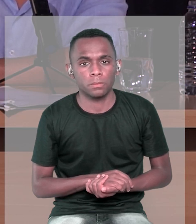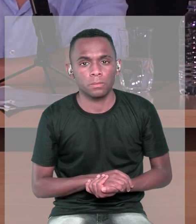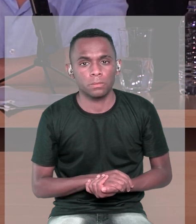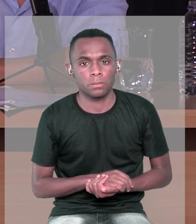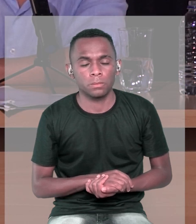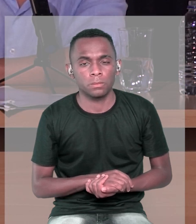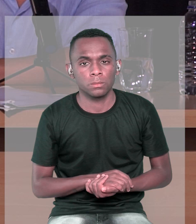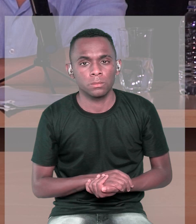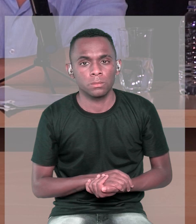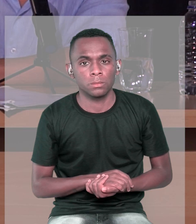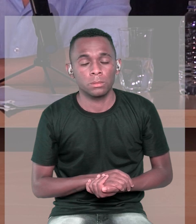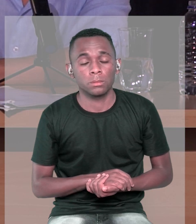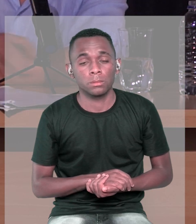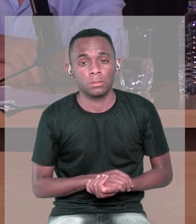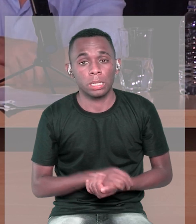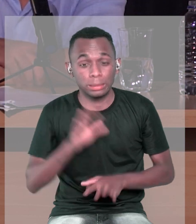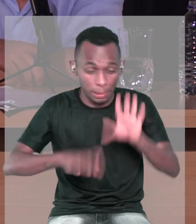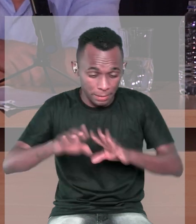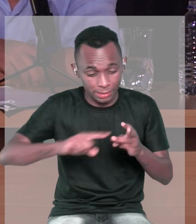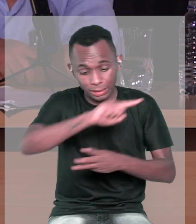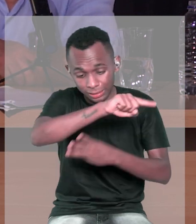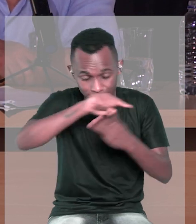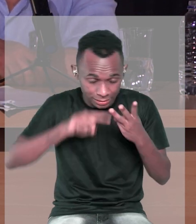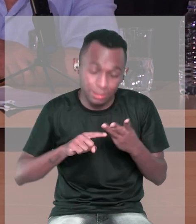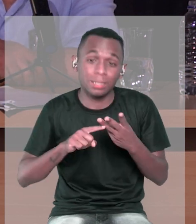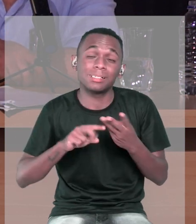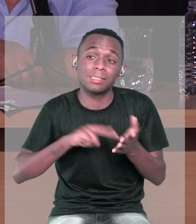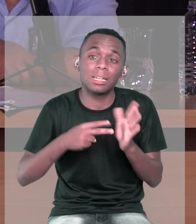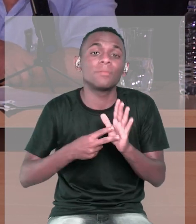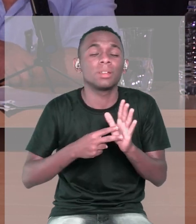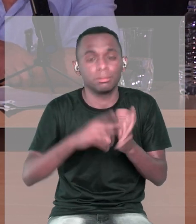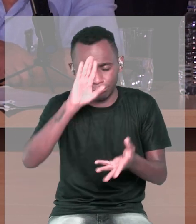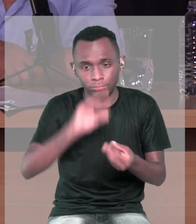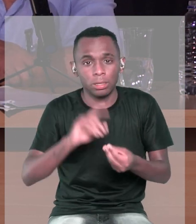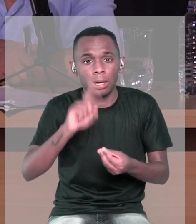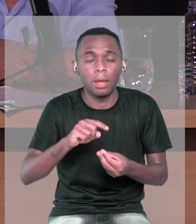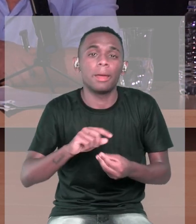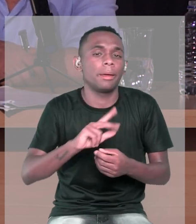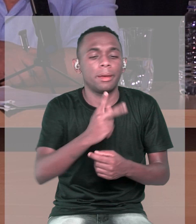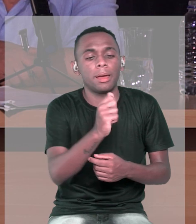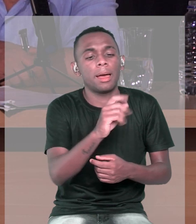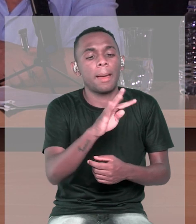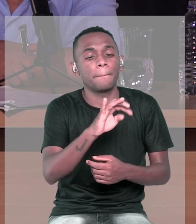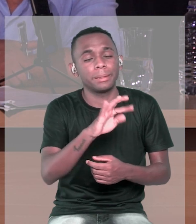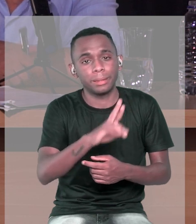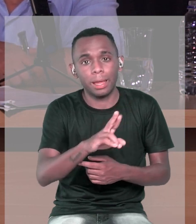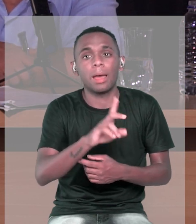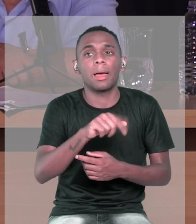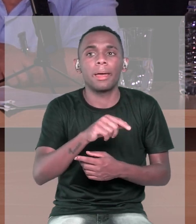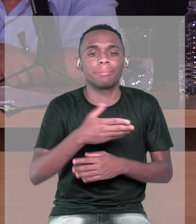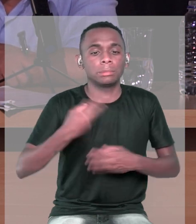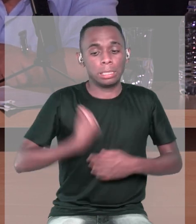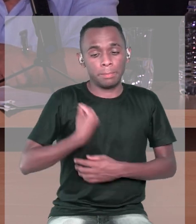autres. Talvez esses três verbos queiram dizer habitar, habitar com relação a estar